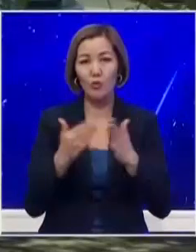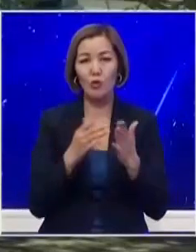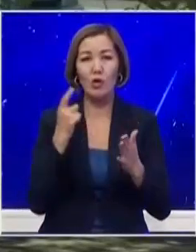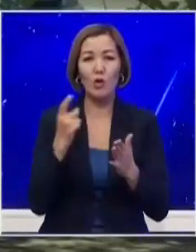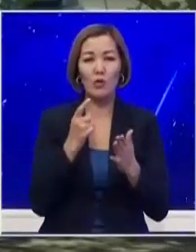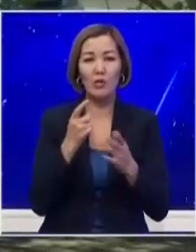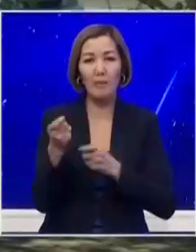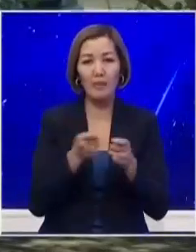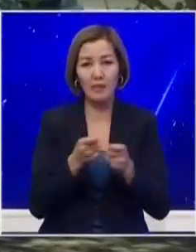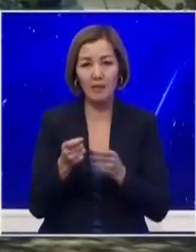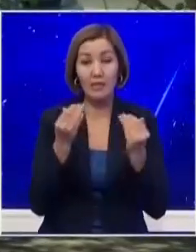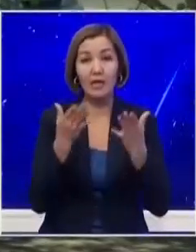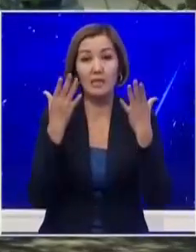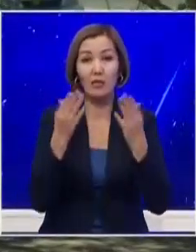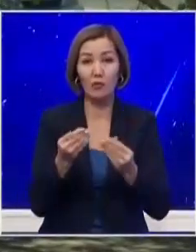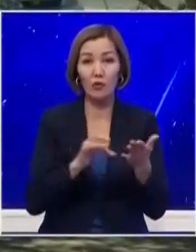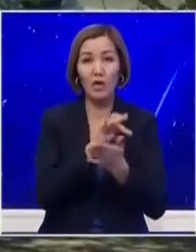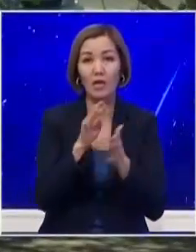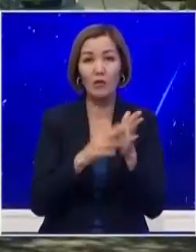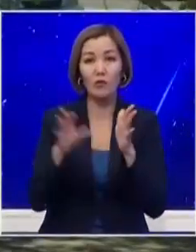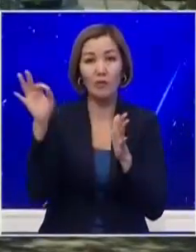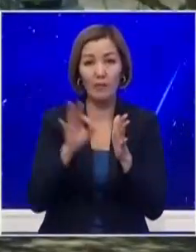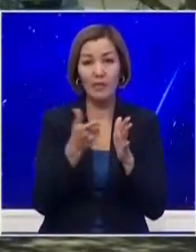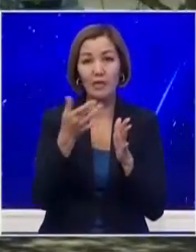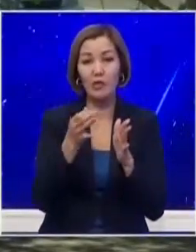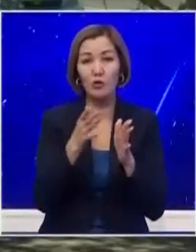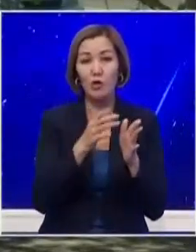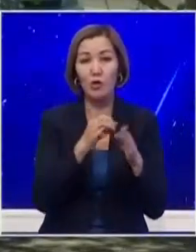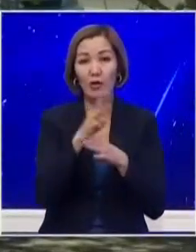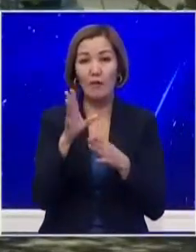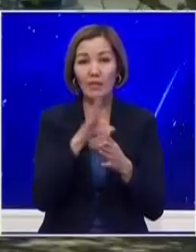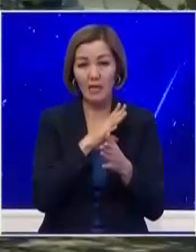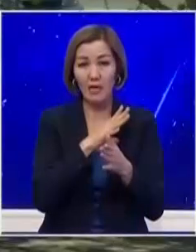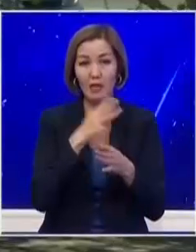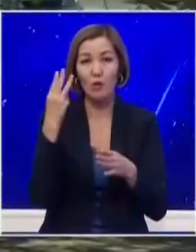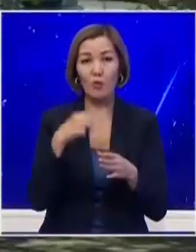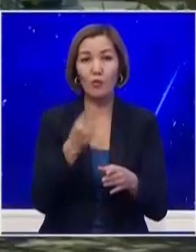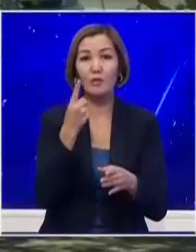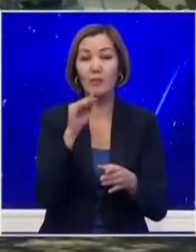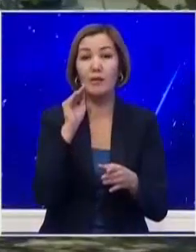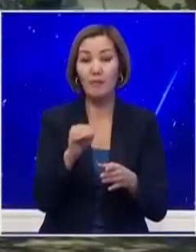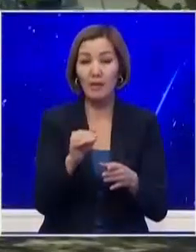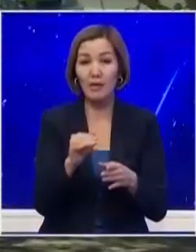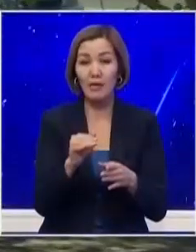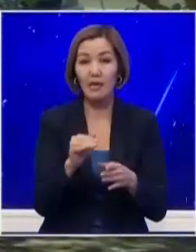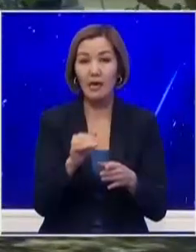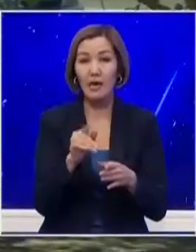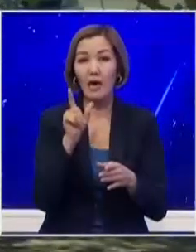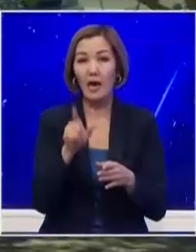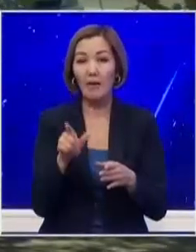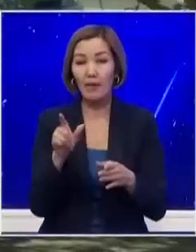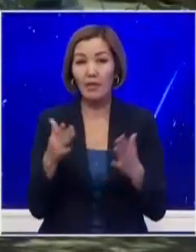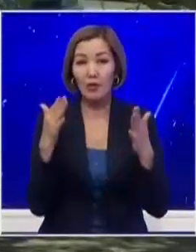басқармасы. Қазіргі күнге қала бойынша газ желісімен 90% қала